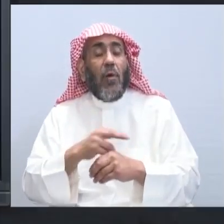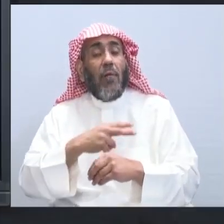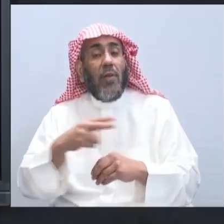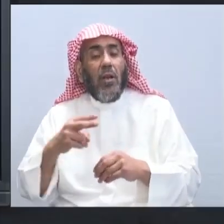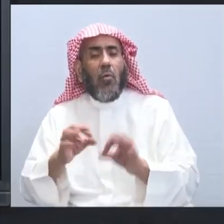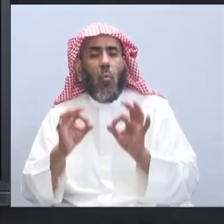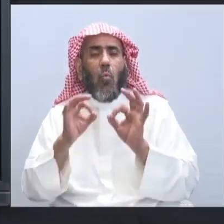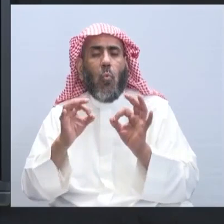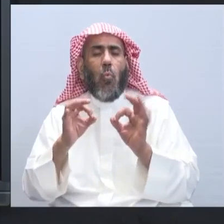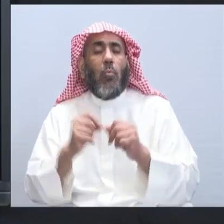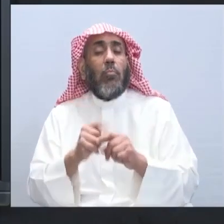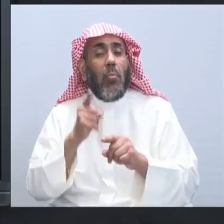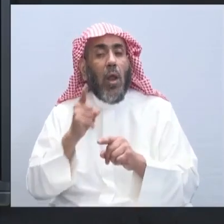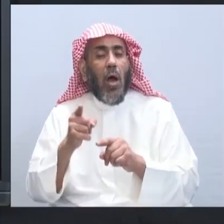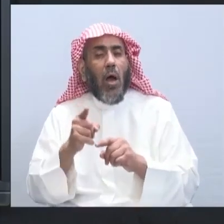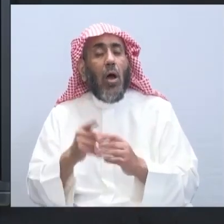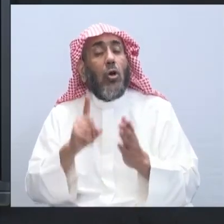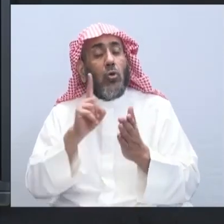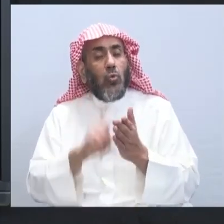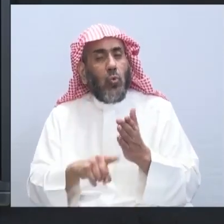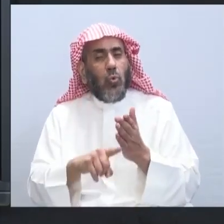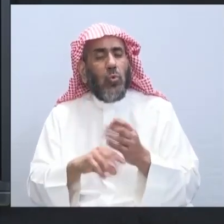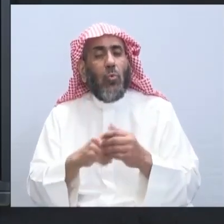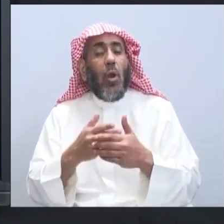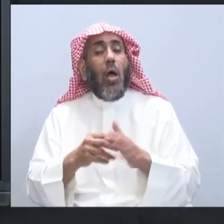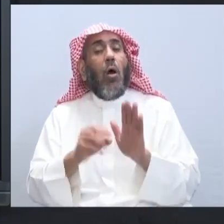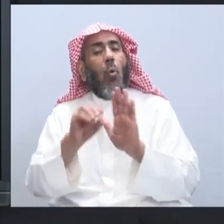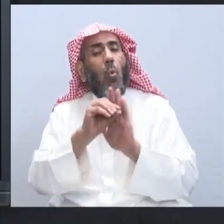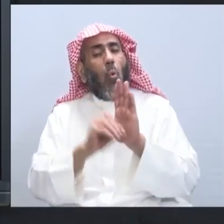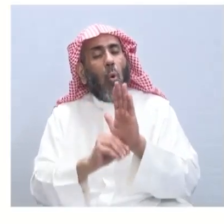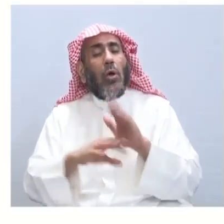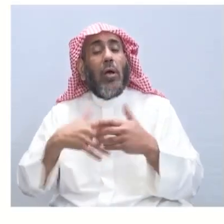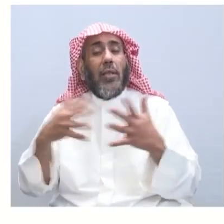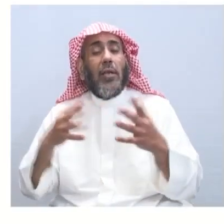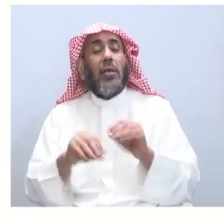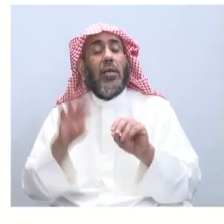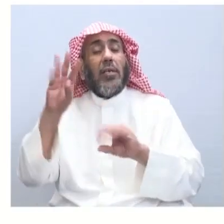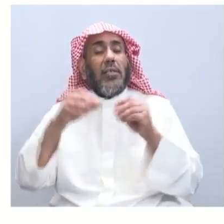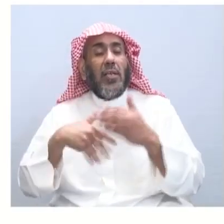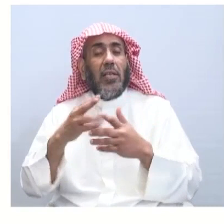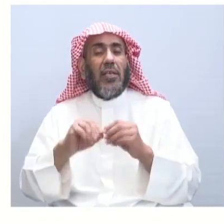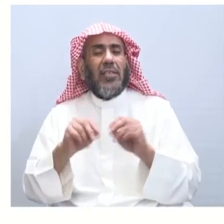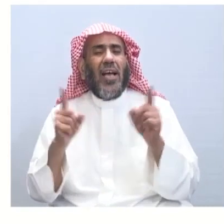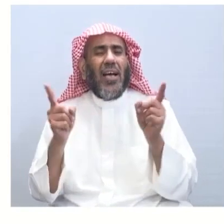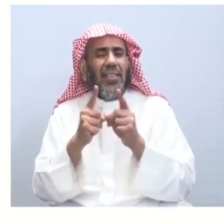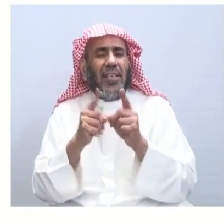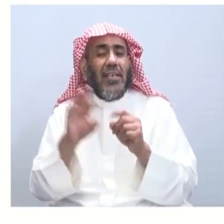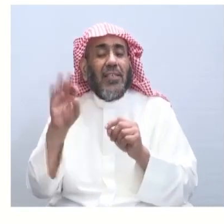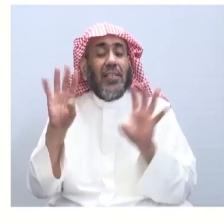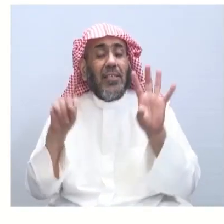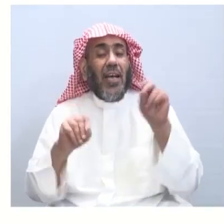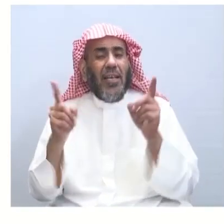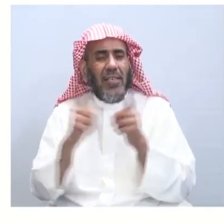فن اصبحت فن ولها ايضا شروط ولها مباد ولها ايضا عناصر كثيره هنا القصه الحديثه وانواعه قصه قصيره لاحظ قصه